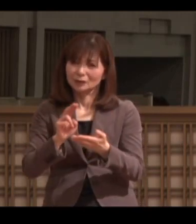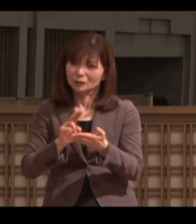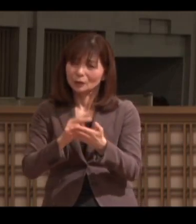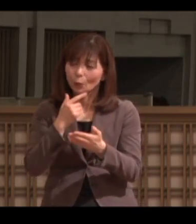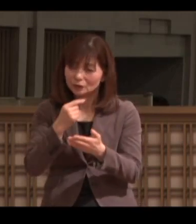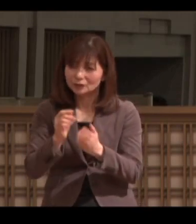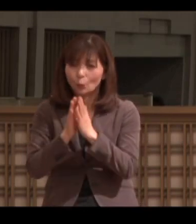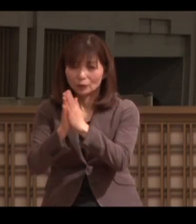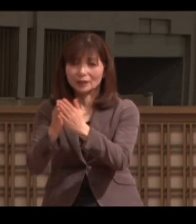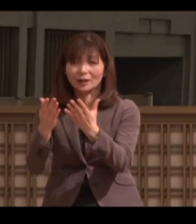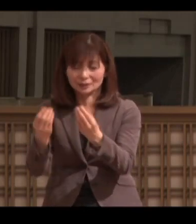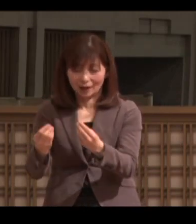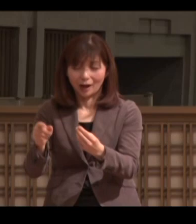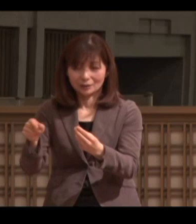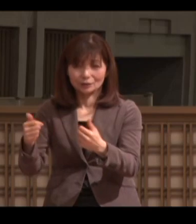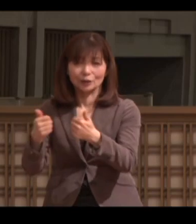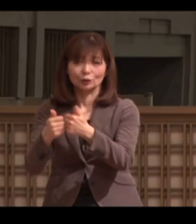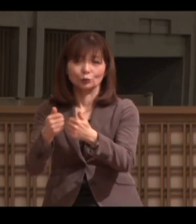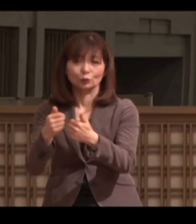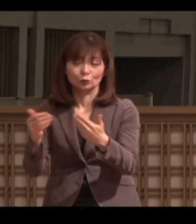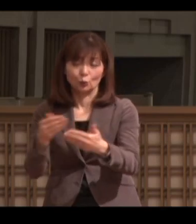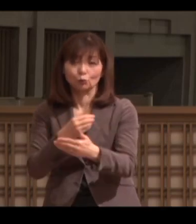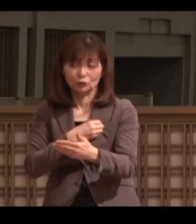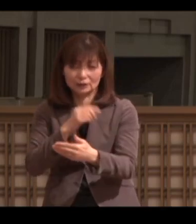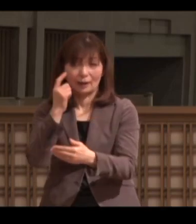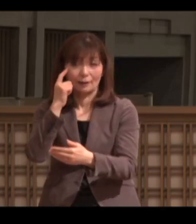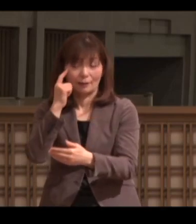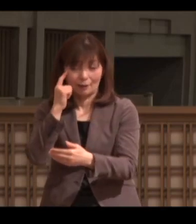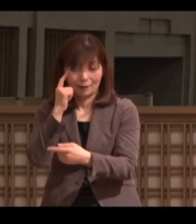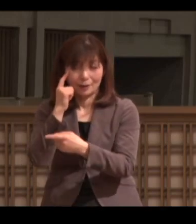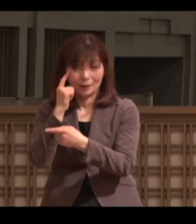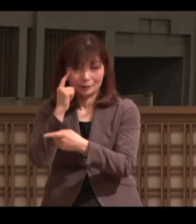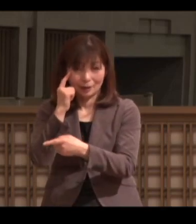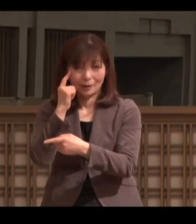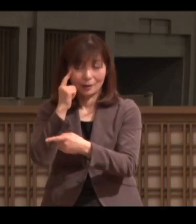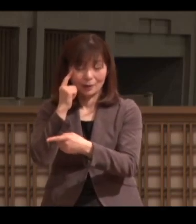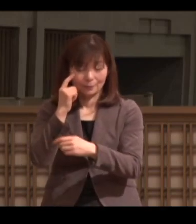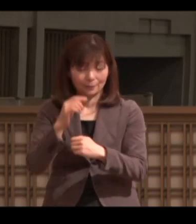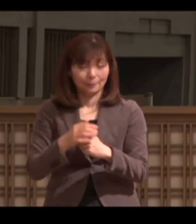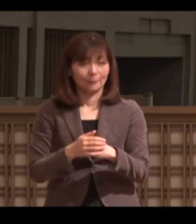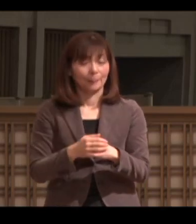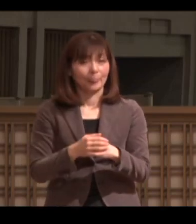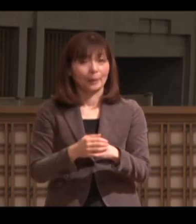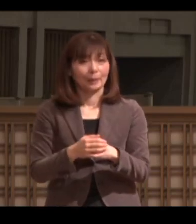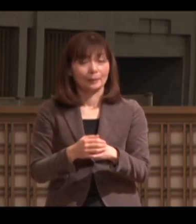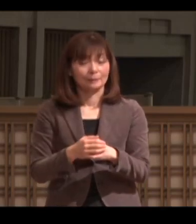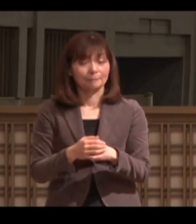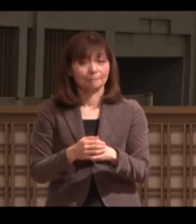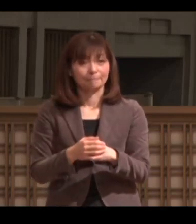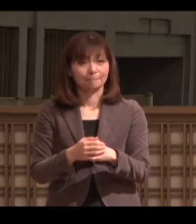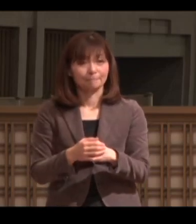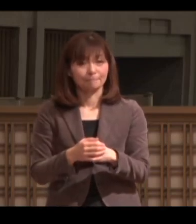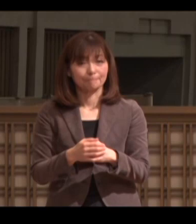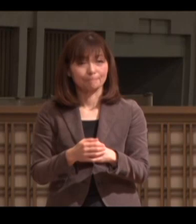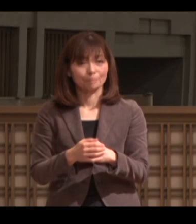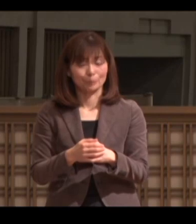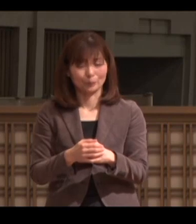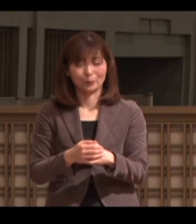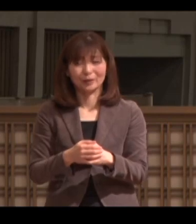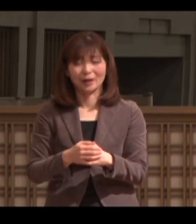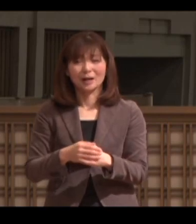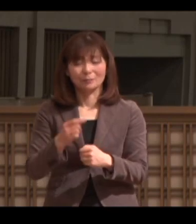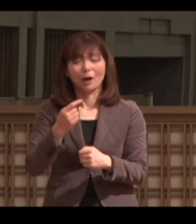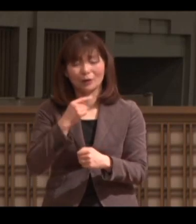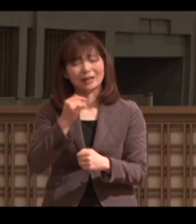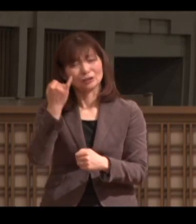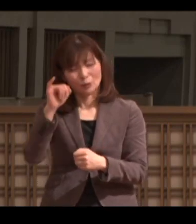ね色々考えてくれてですね直接はあの避難というかその否定はされ